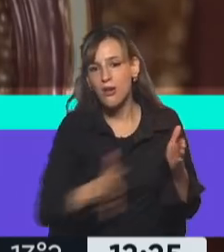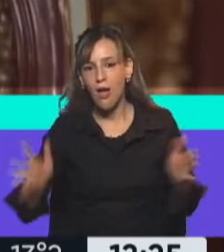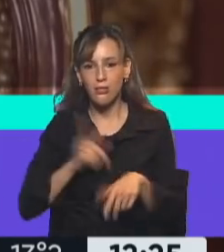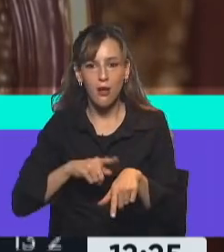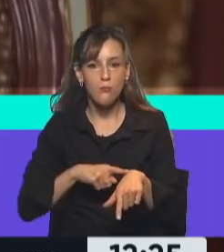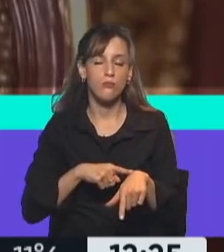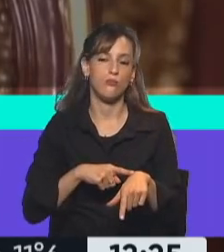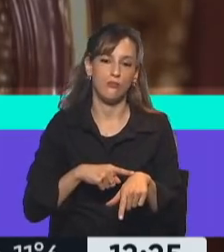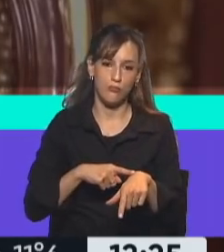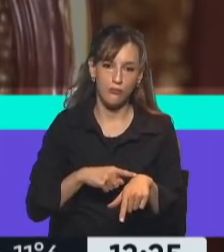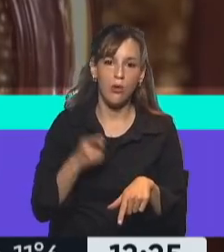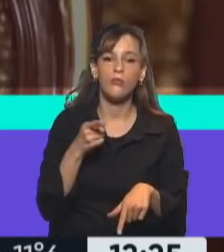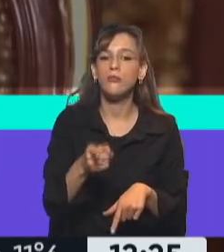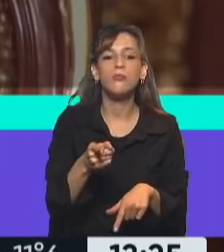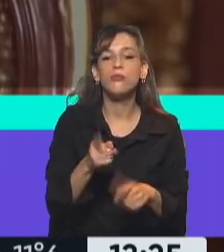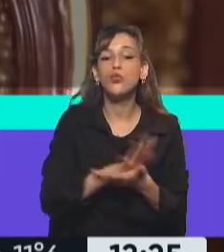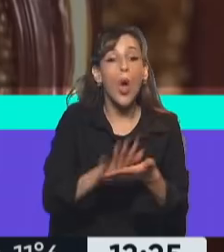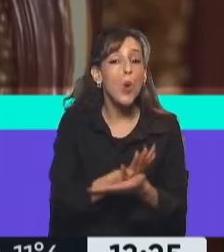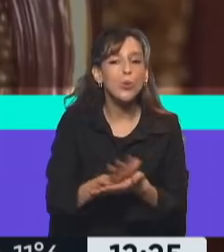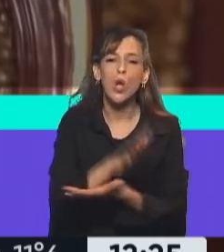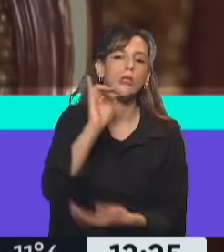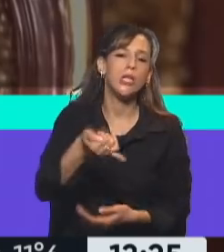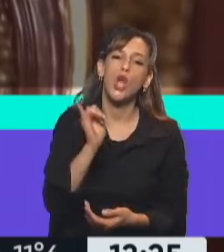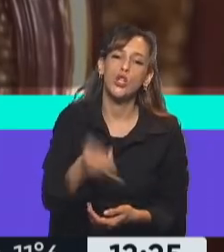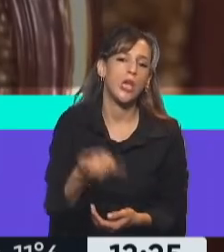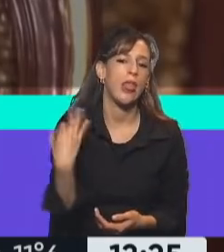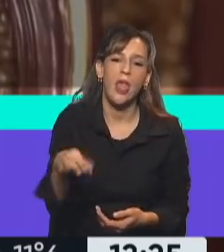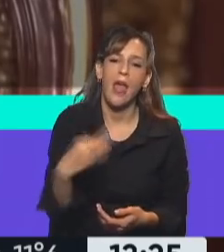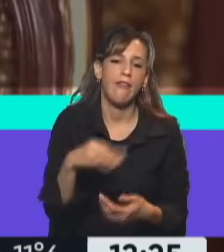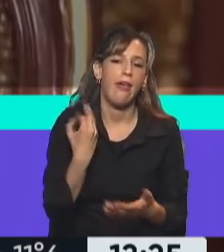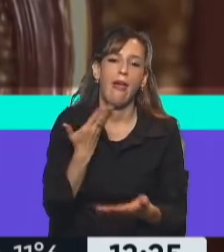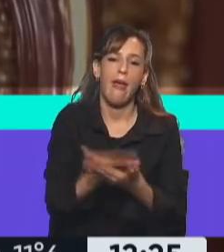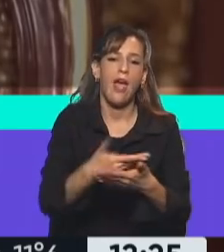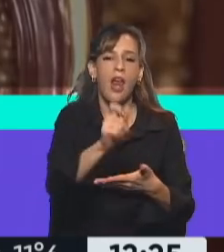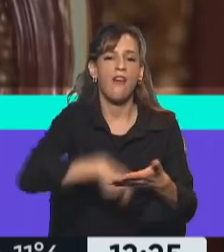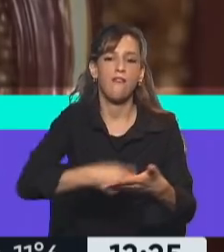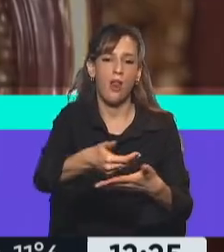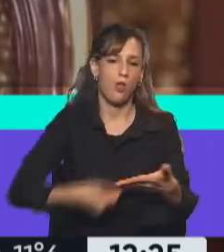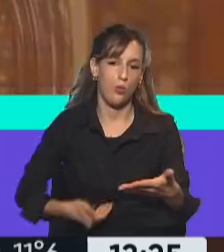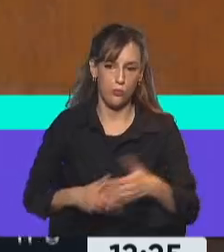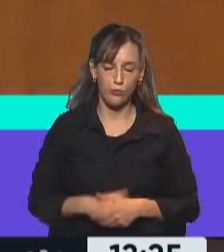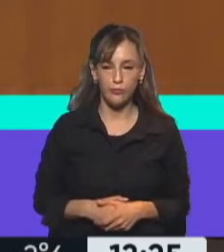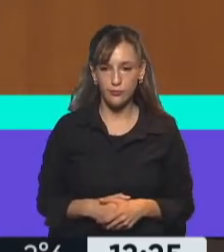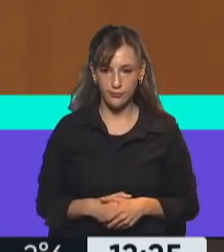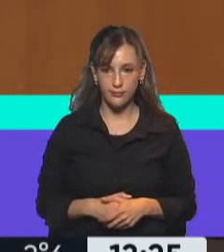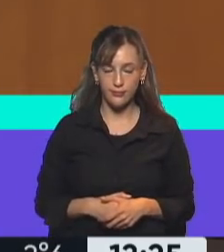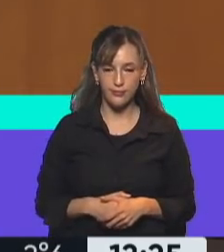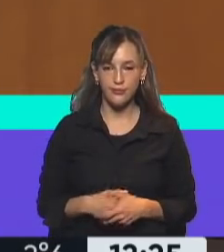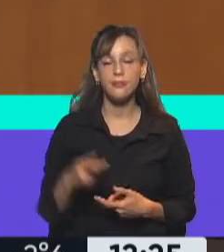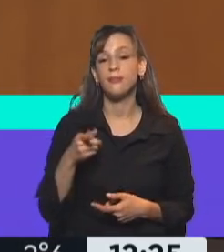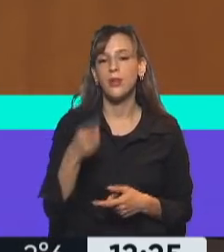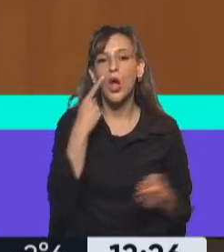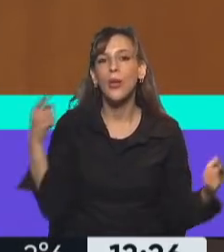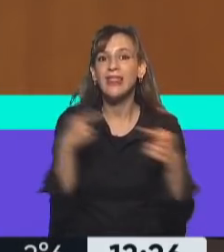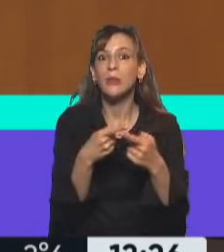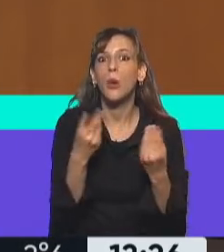історичними, ми нікуди не дінемось, ми прийдемо до референдумів. El objetivo es la